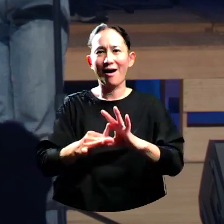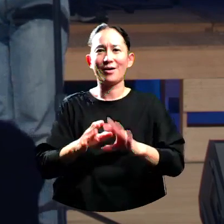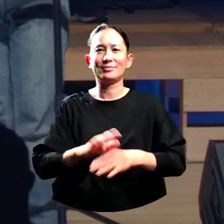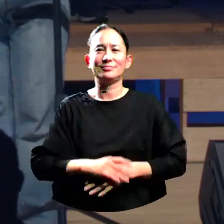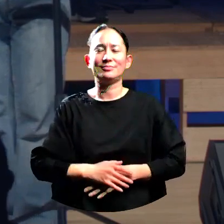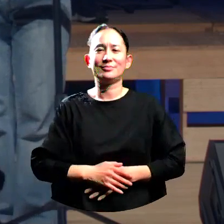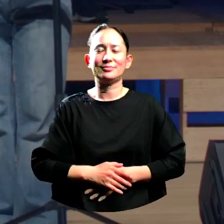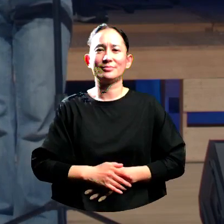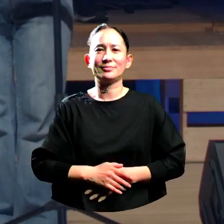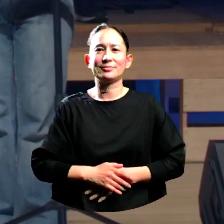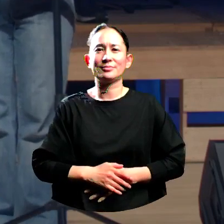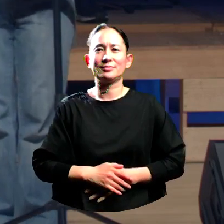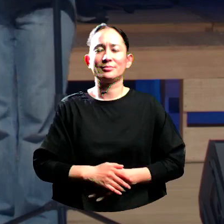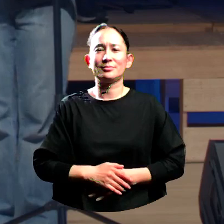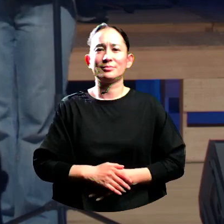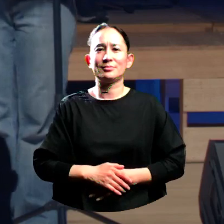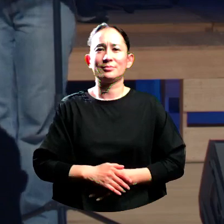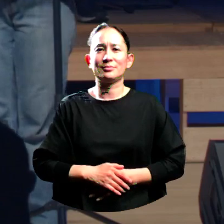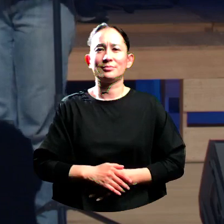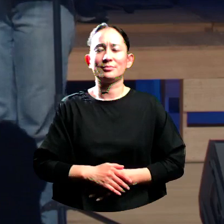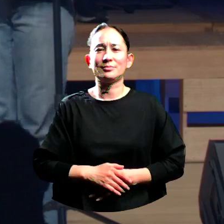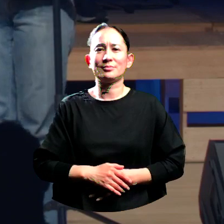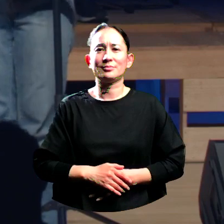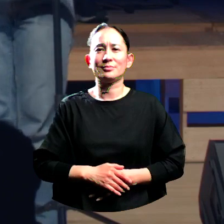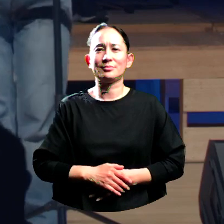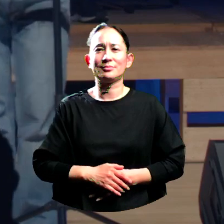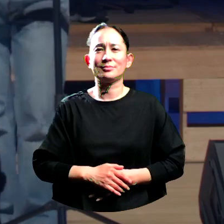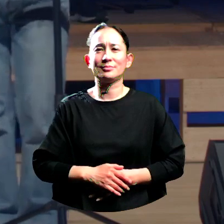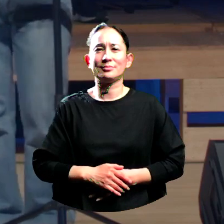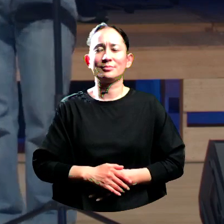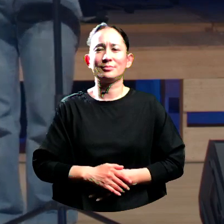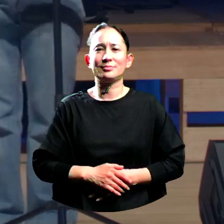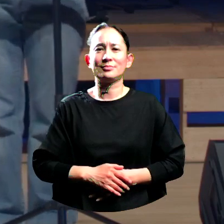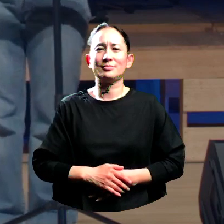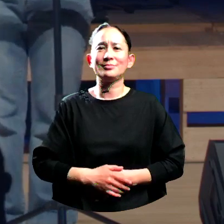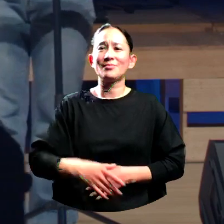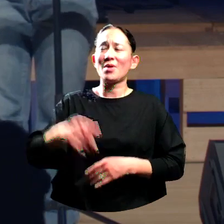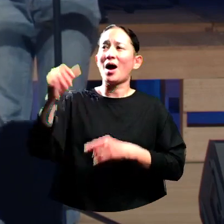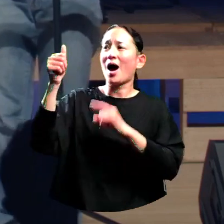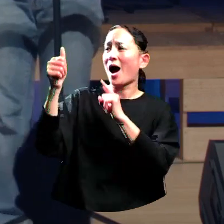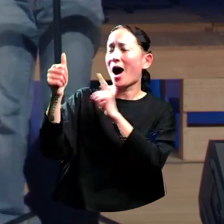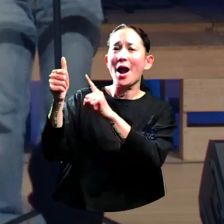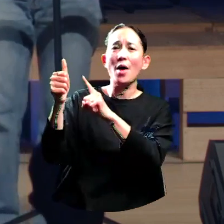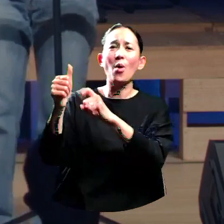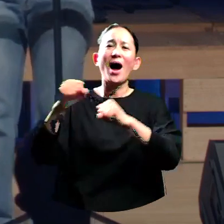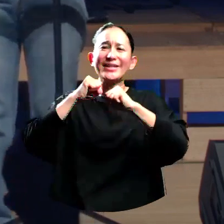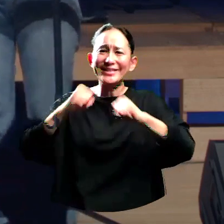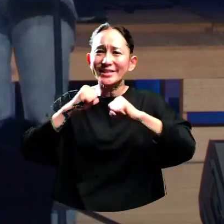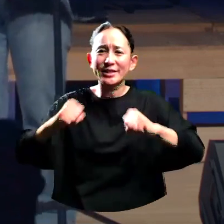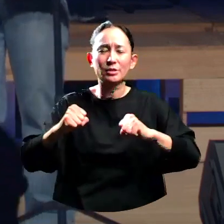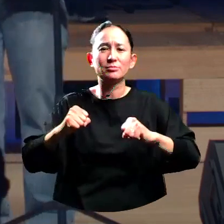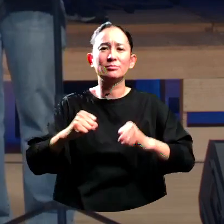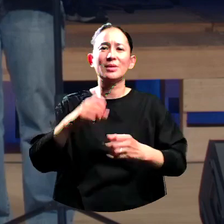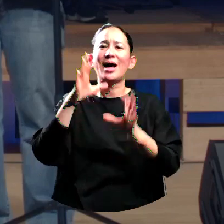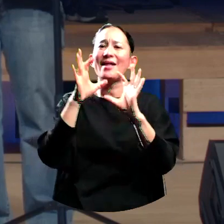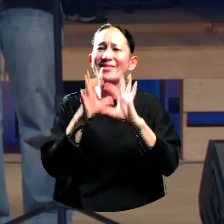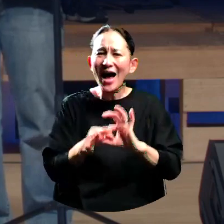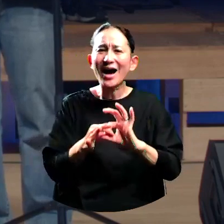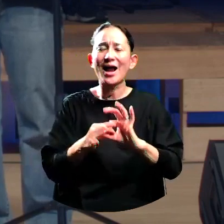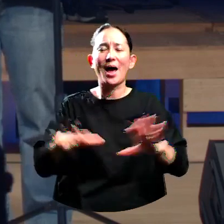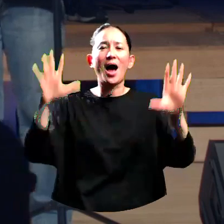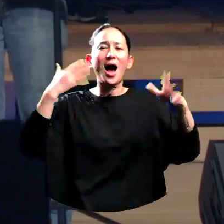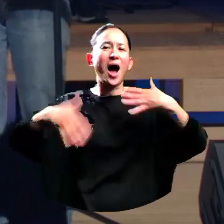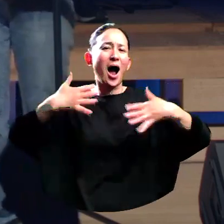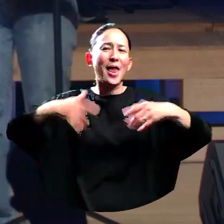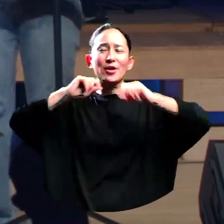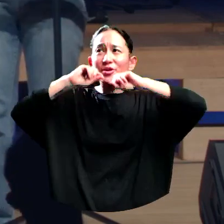made the path that there's a hope beyond death. He is alive. だからハレルヤです。 He is alive. That's